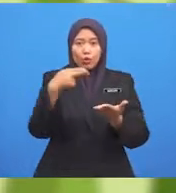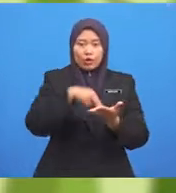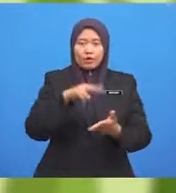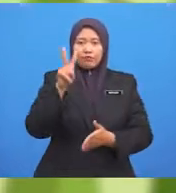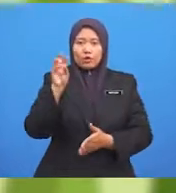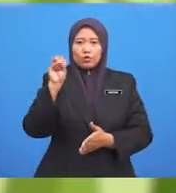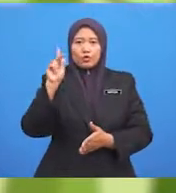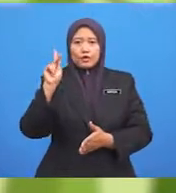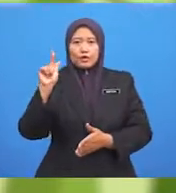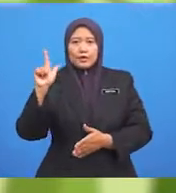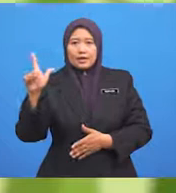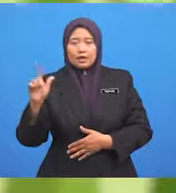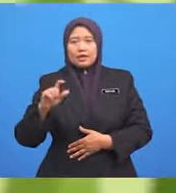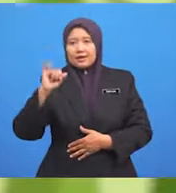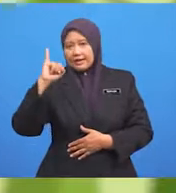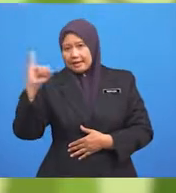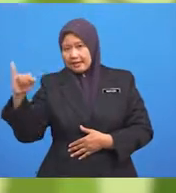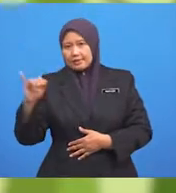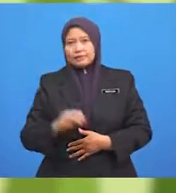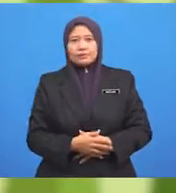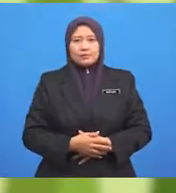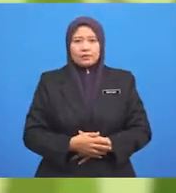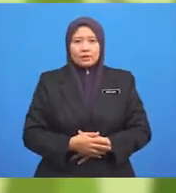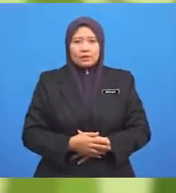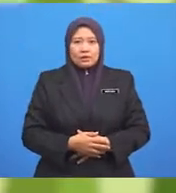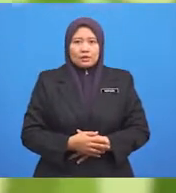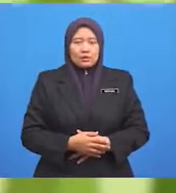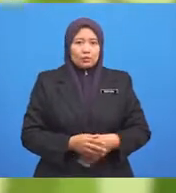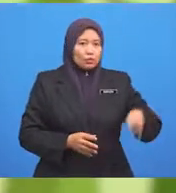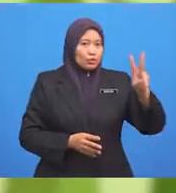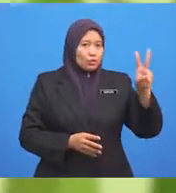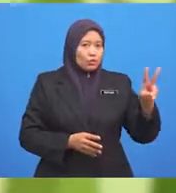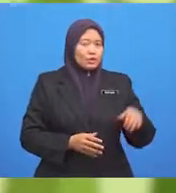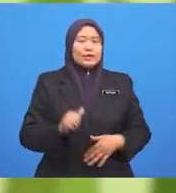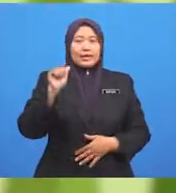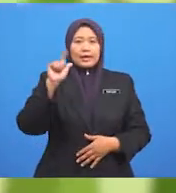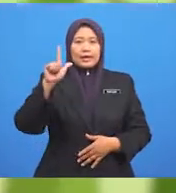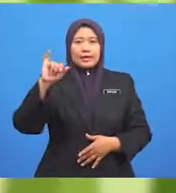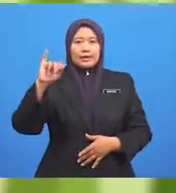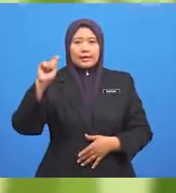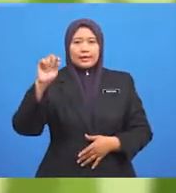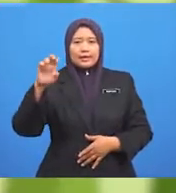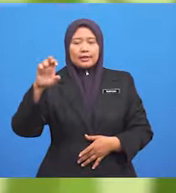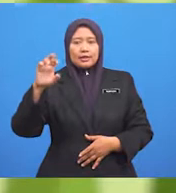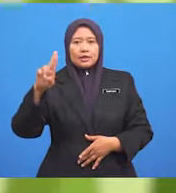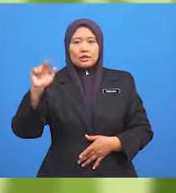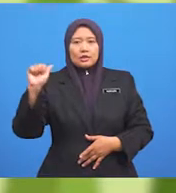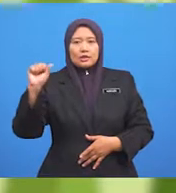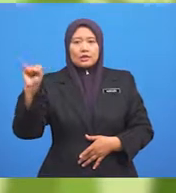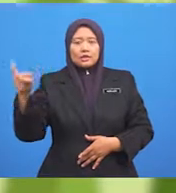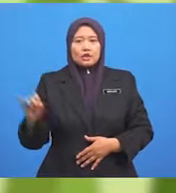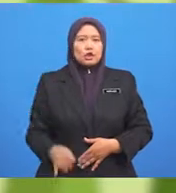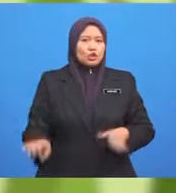I. Unsur bunyi yang kedua adalah aliterasi. Contohnya, menara